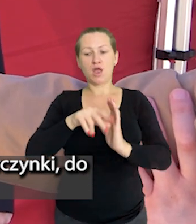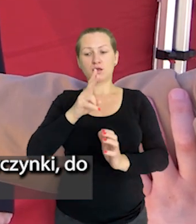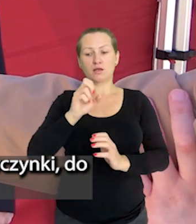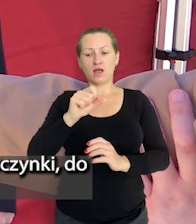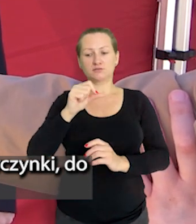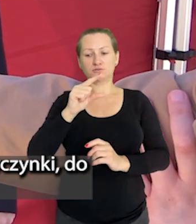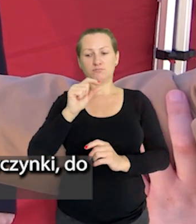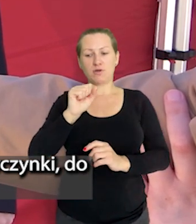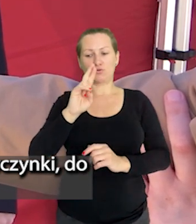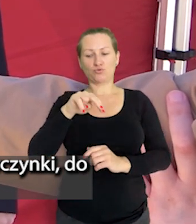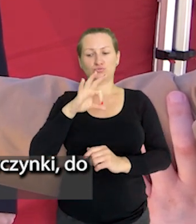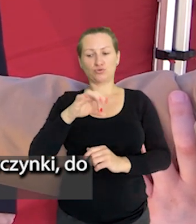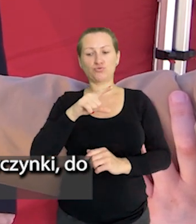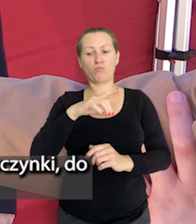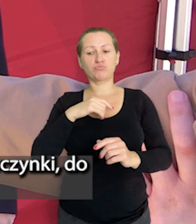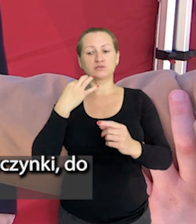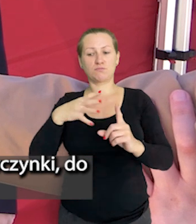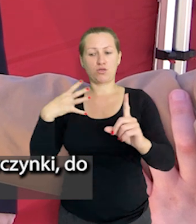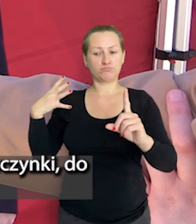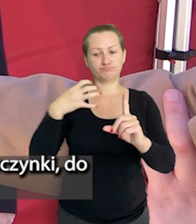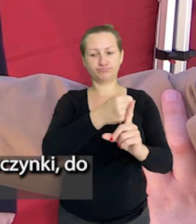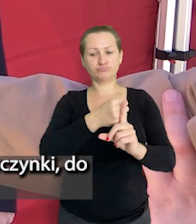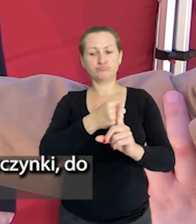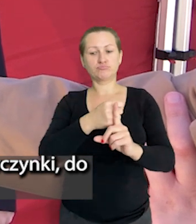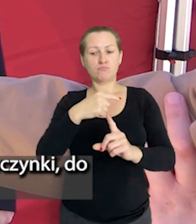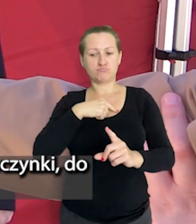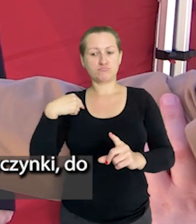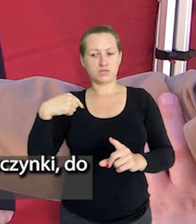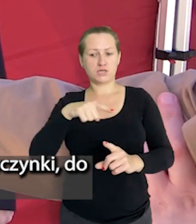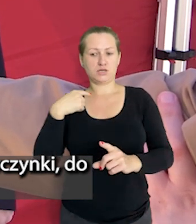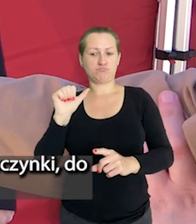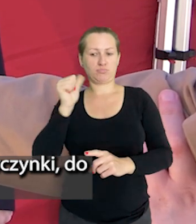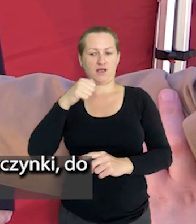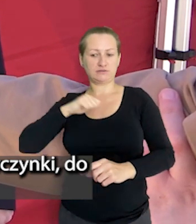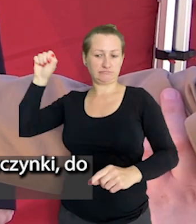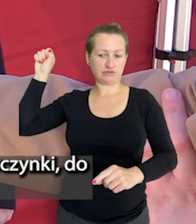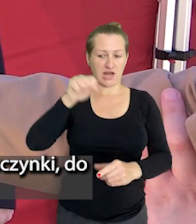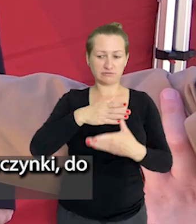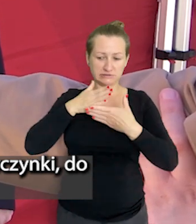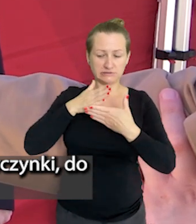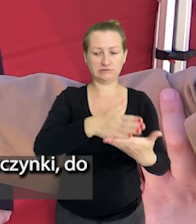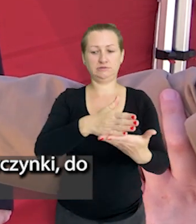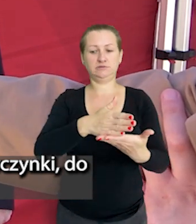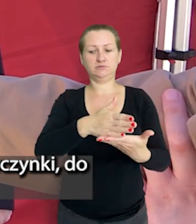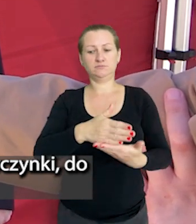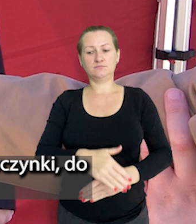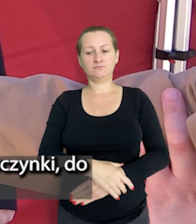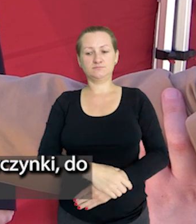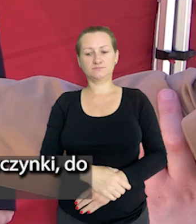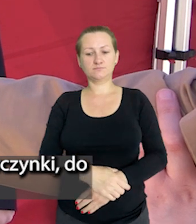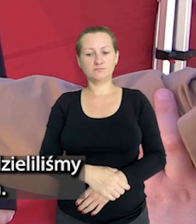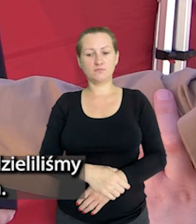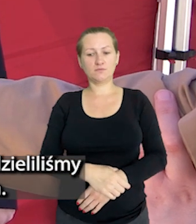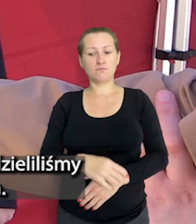w miejscowości Kasparus. Było to potrącenie dziewczynki, do którego przyjechaliśmy jako pierwszy